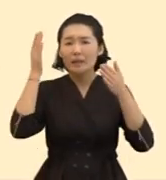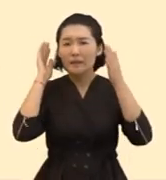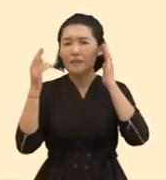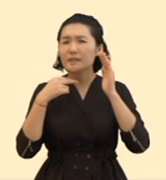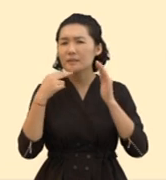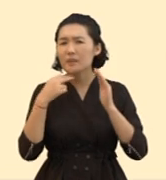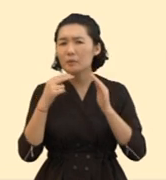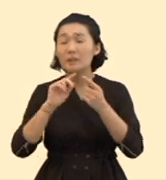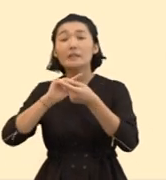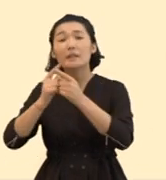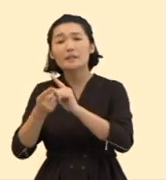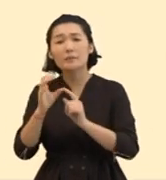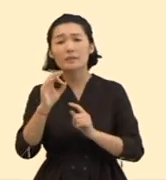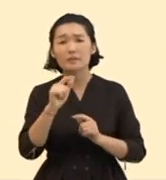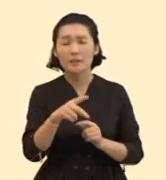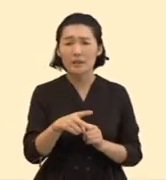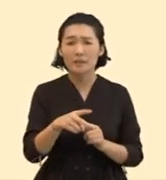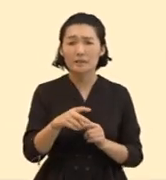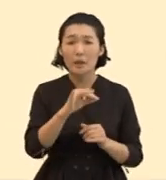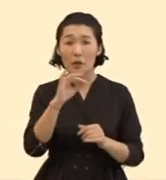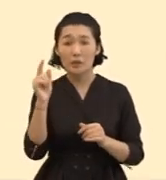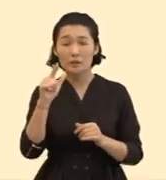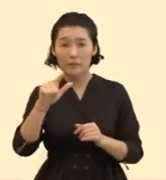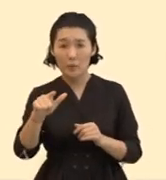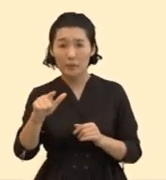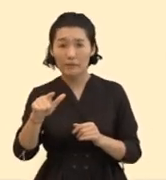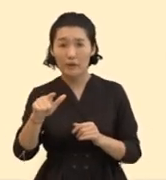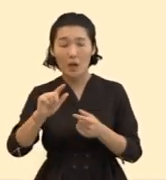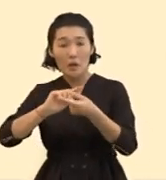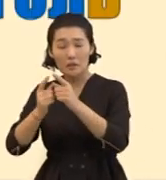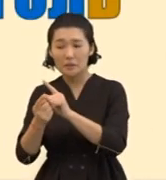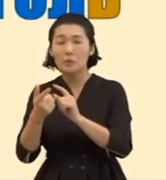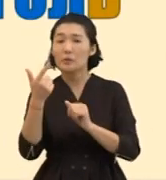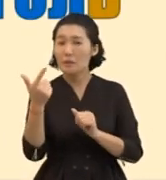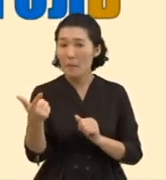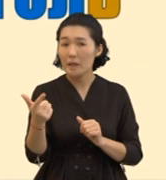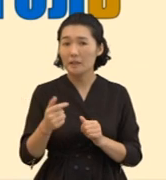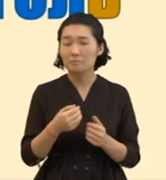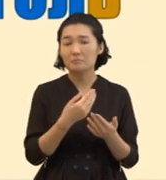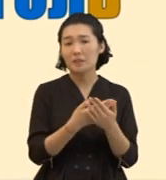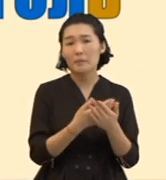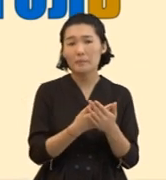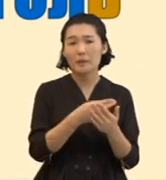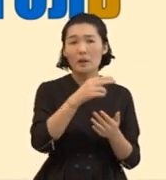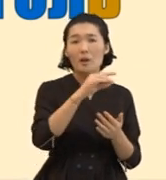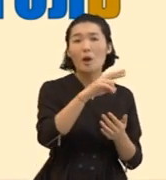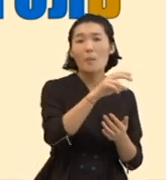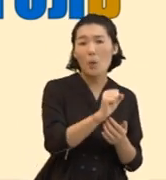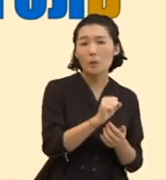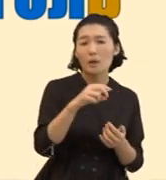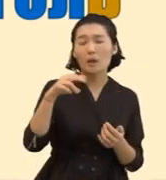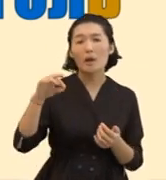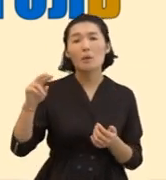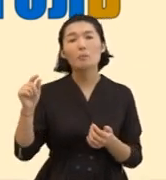изменяется согласный из твердого тотчас становится мягким например полка только